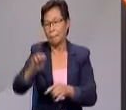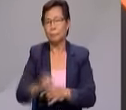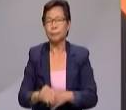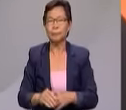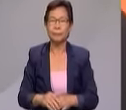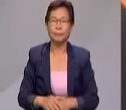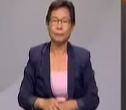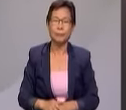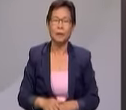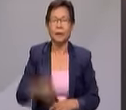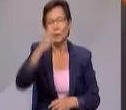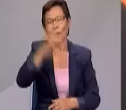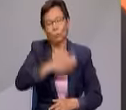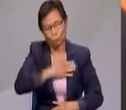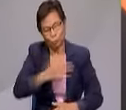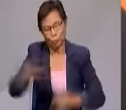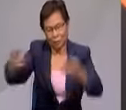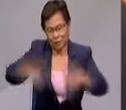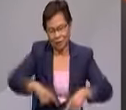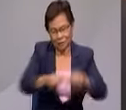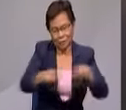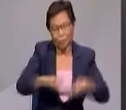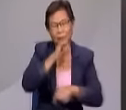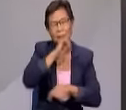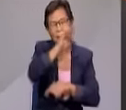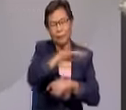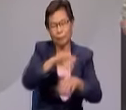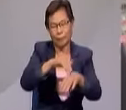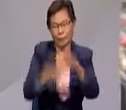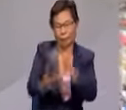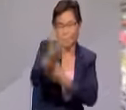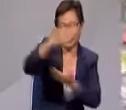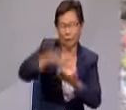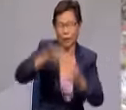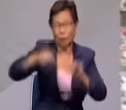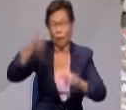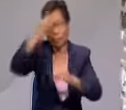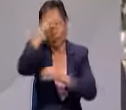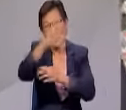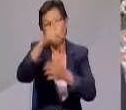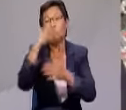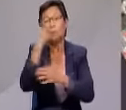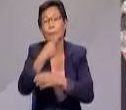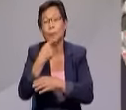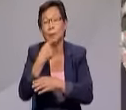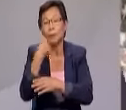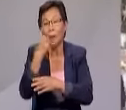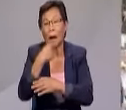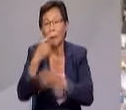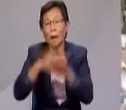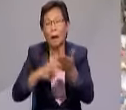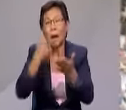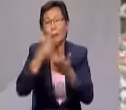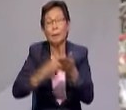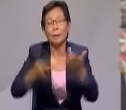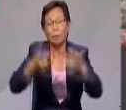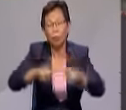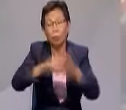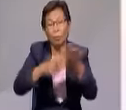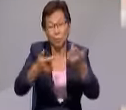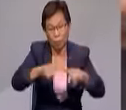kerana sudi hadir ke kawasan sampah pada pagi ini. Tuan, boleh kongsikan siapa yang turun hari ini dan apa perkembangan yang berlaku sekarang